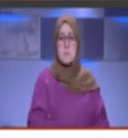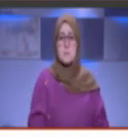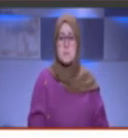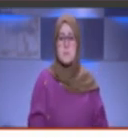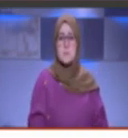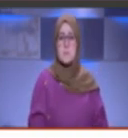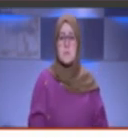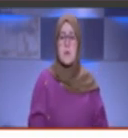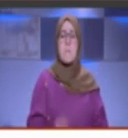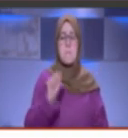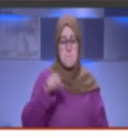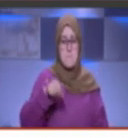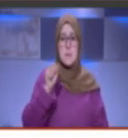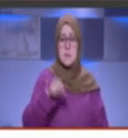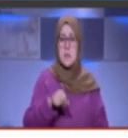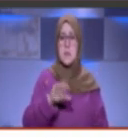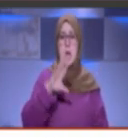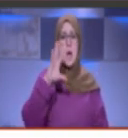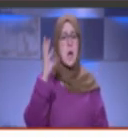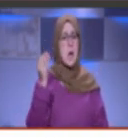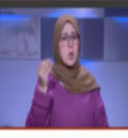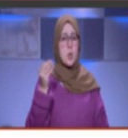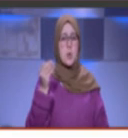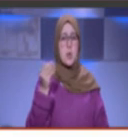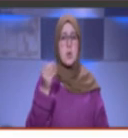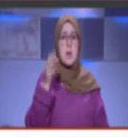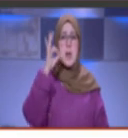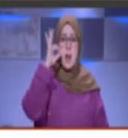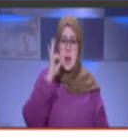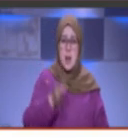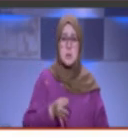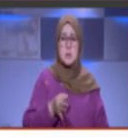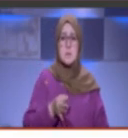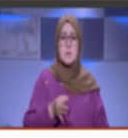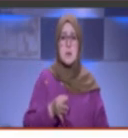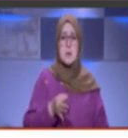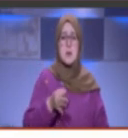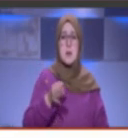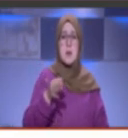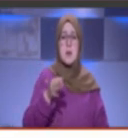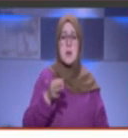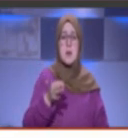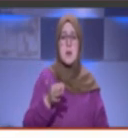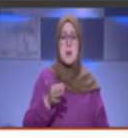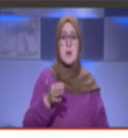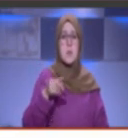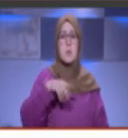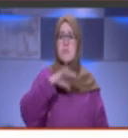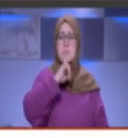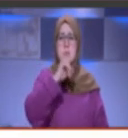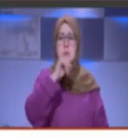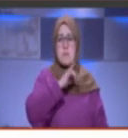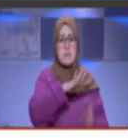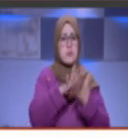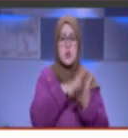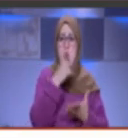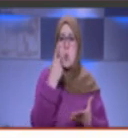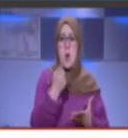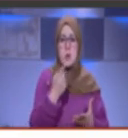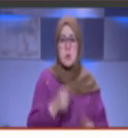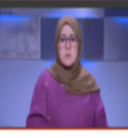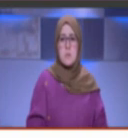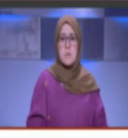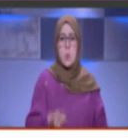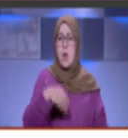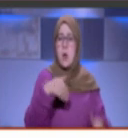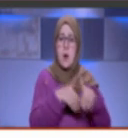يقع تحت نفس الظروف التي نعيشها في فرنسا، أي